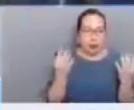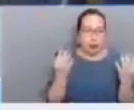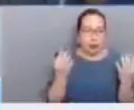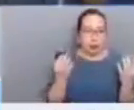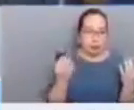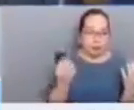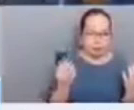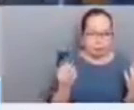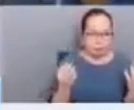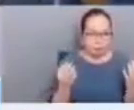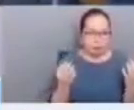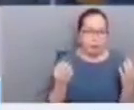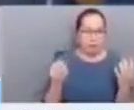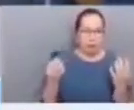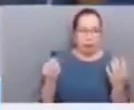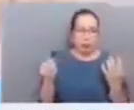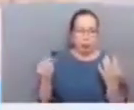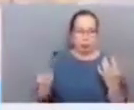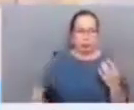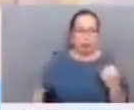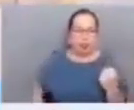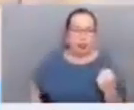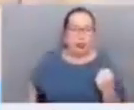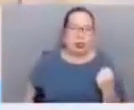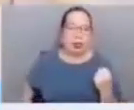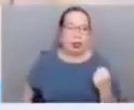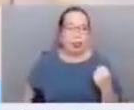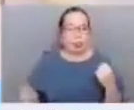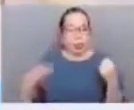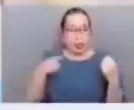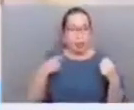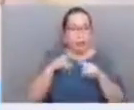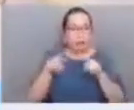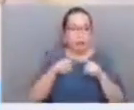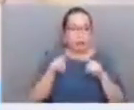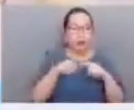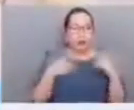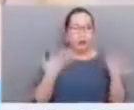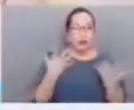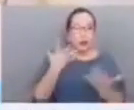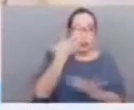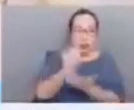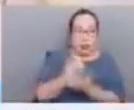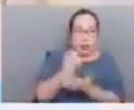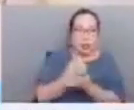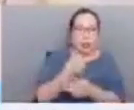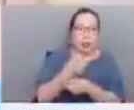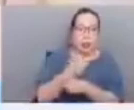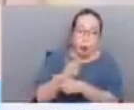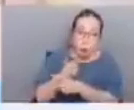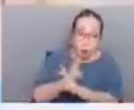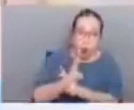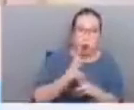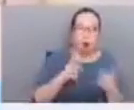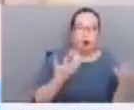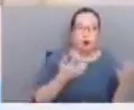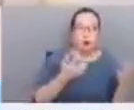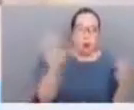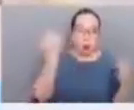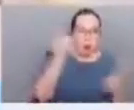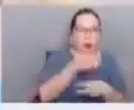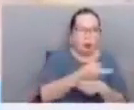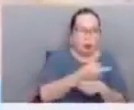sa graphic. Opo, pero sir, opo. Sir, eh sino-sino lamang po yung maari daw makapag-avail nitong multipurpose